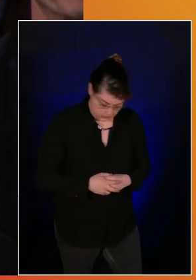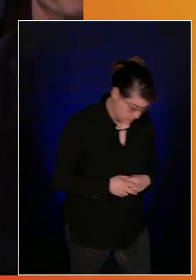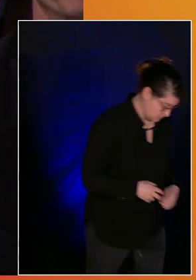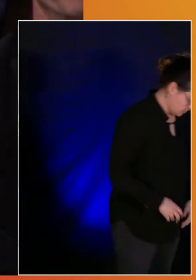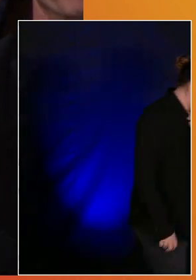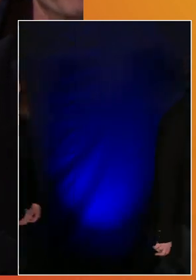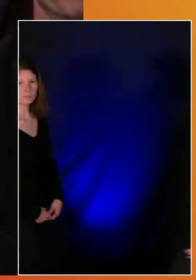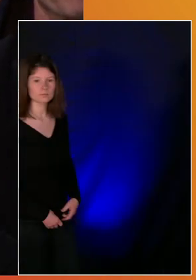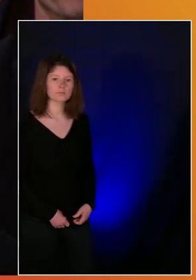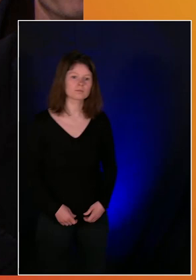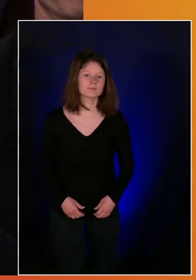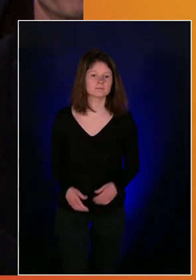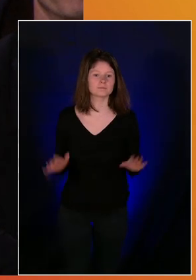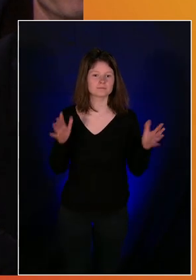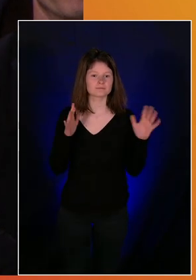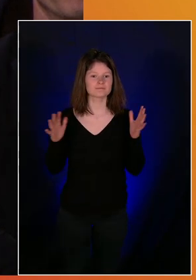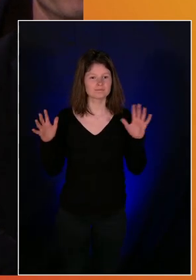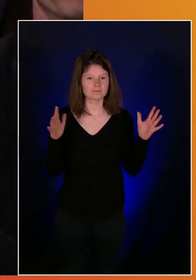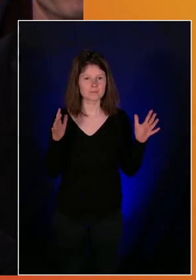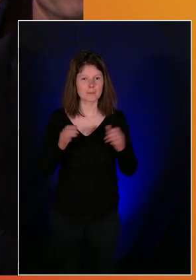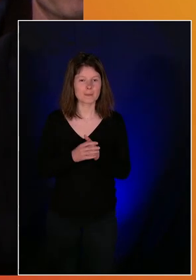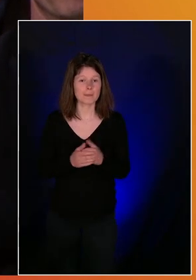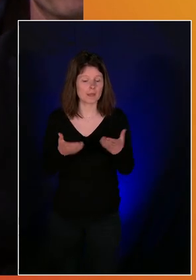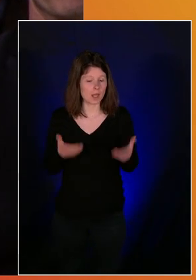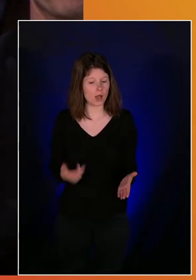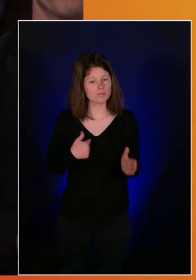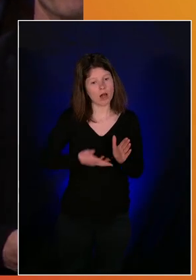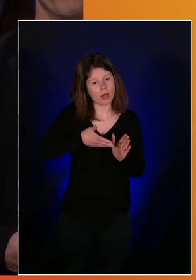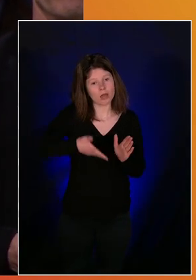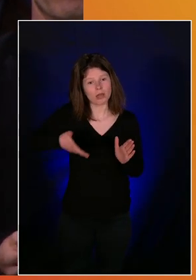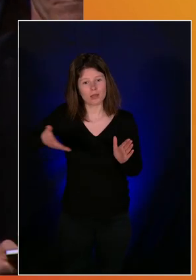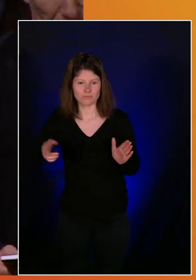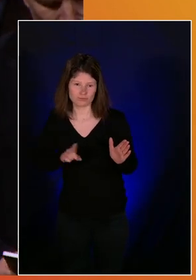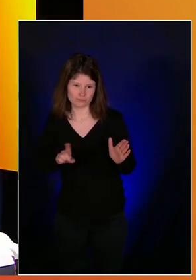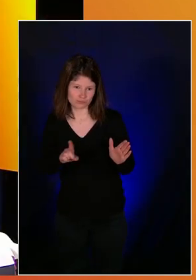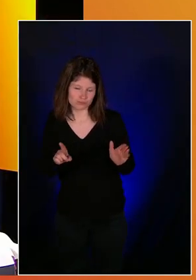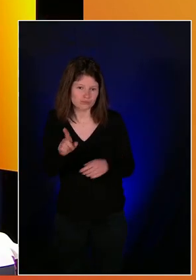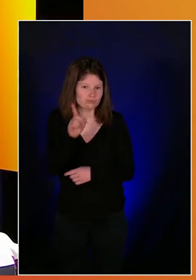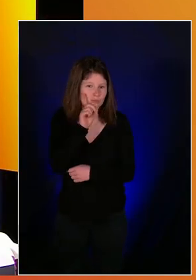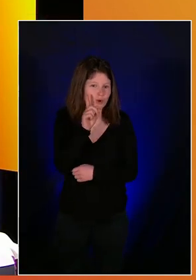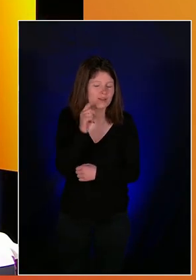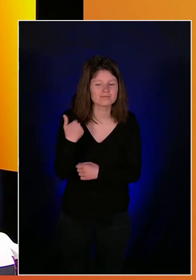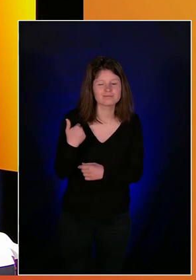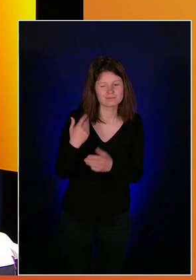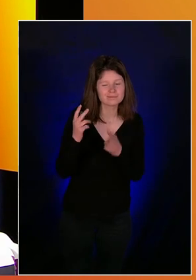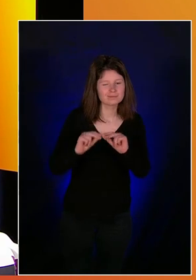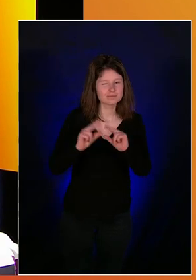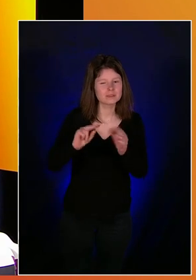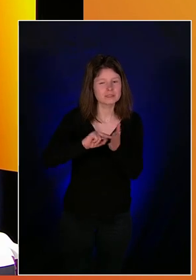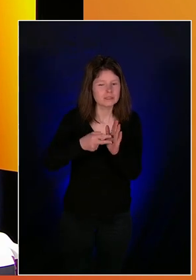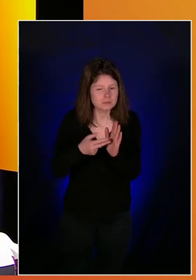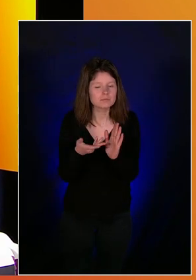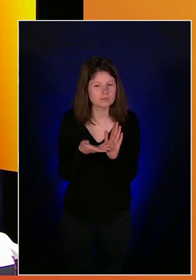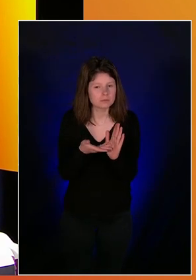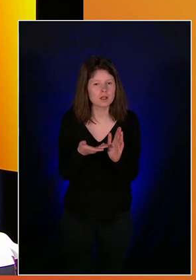Alors, je ne vais pas continuer plus longtemps pour les raisons techniques que je vous ai indiquées tout à l'heure, donc je vous ferai des